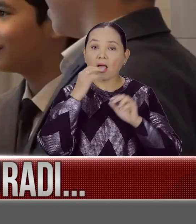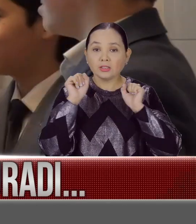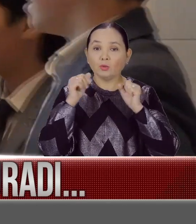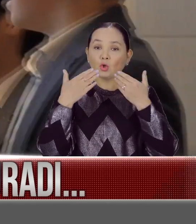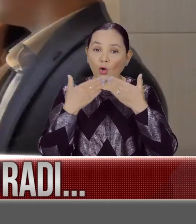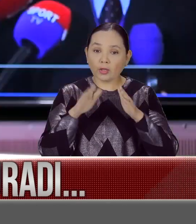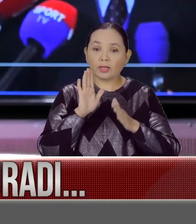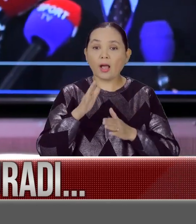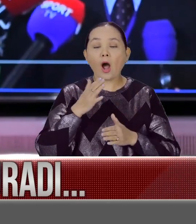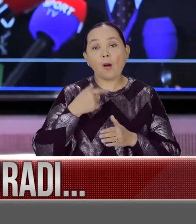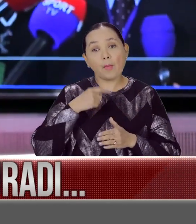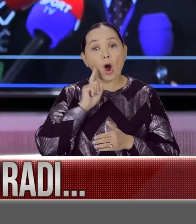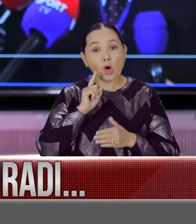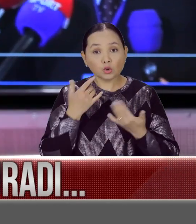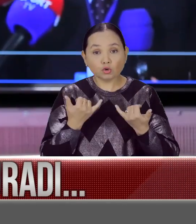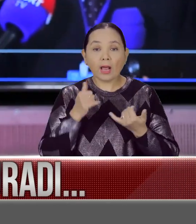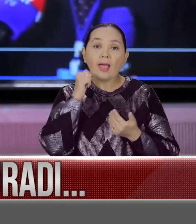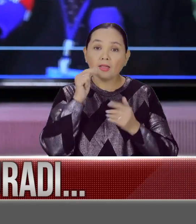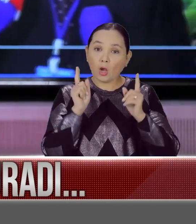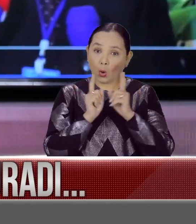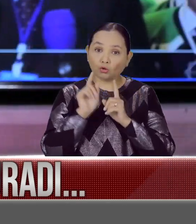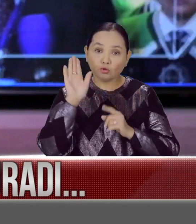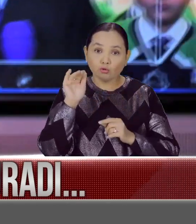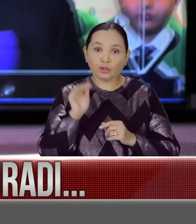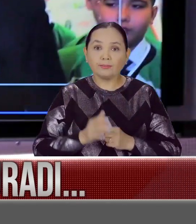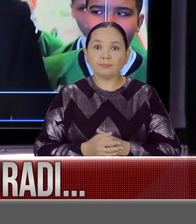chiqishga. Bizda hozircha shular, ertaga ko'rishguncha.